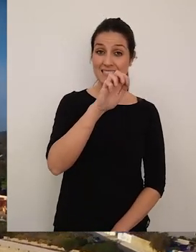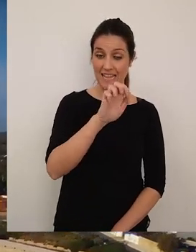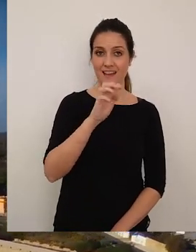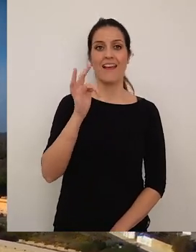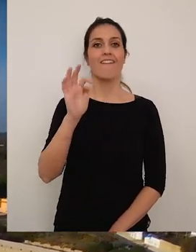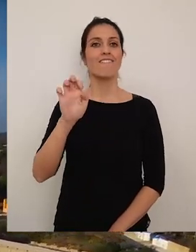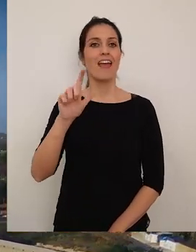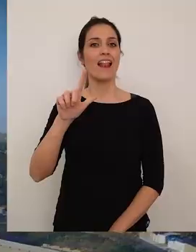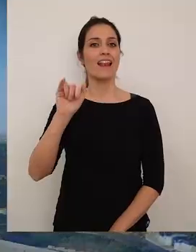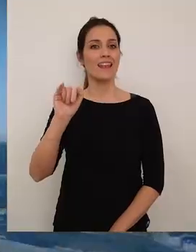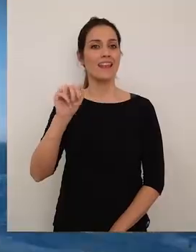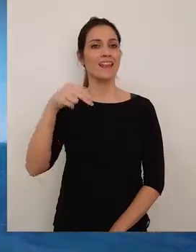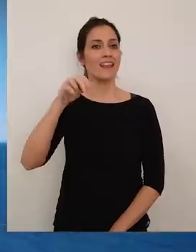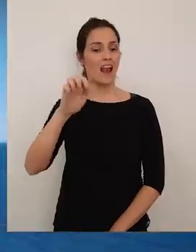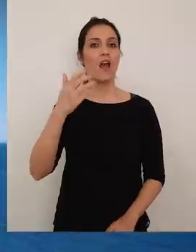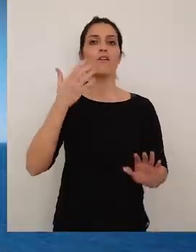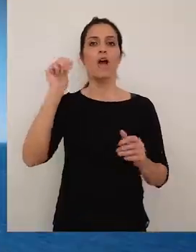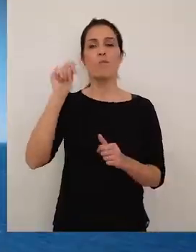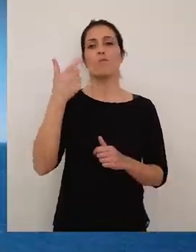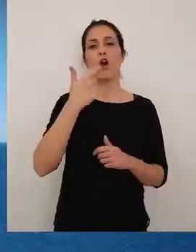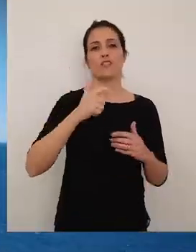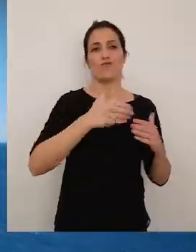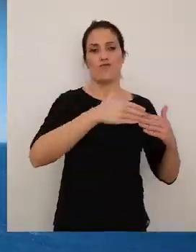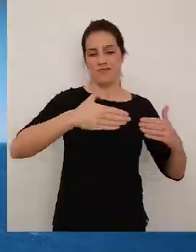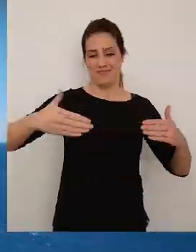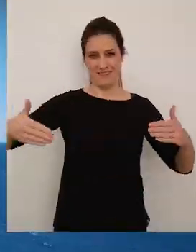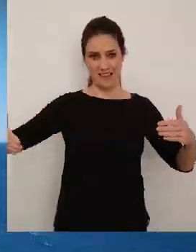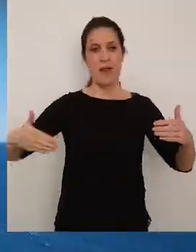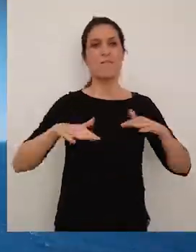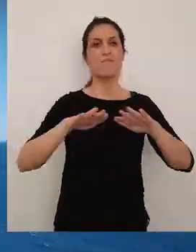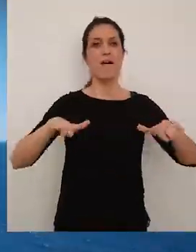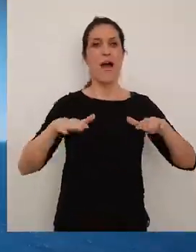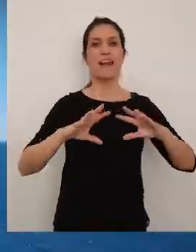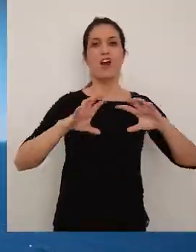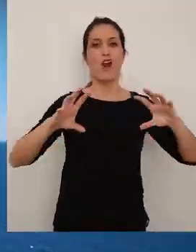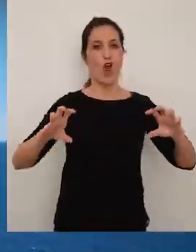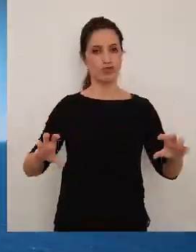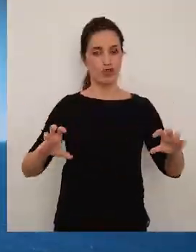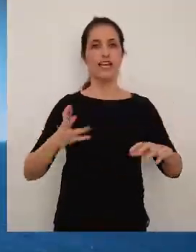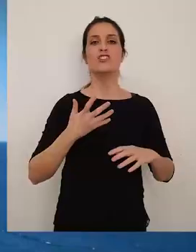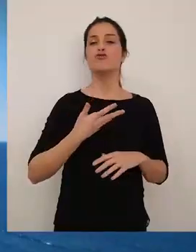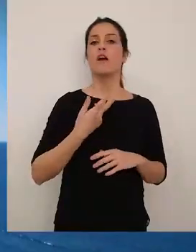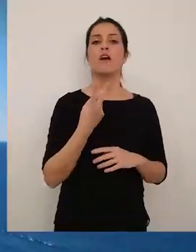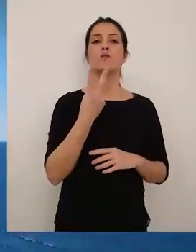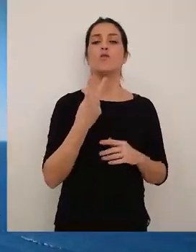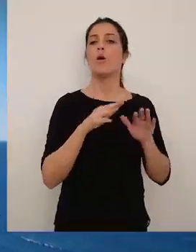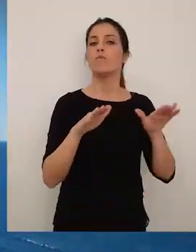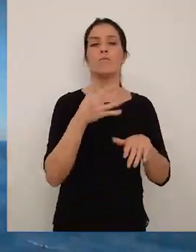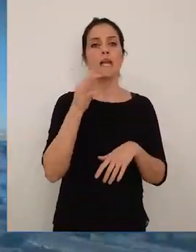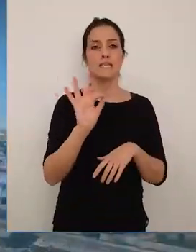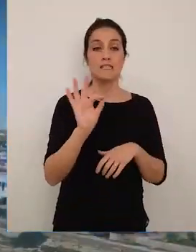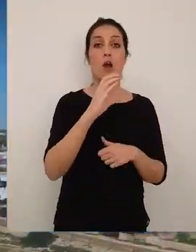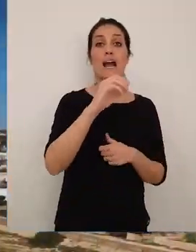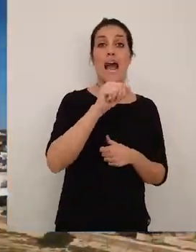Alliste e Felline sono conosciute anche per lo splendido lungo litorale roccioso, che accoglie le due bellissime marine di Capilungo e Posto